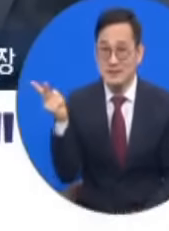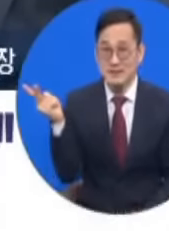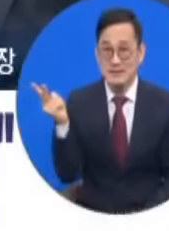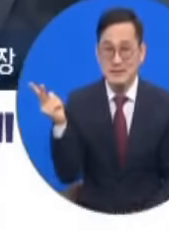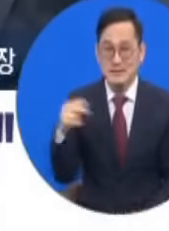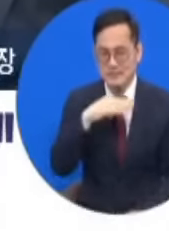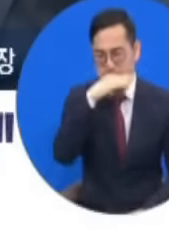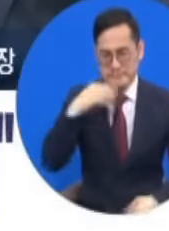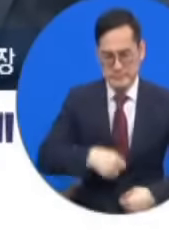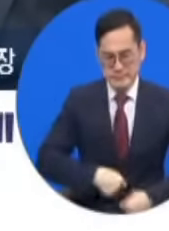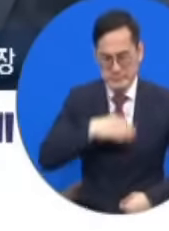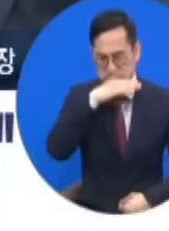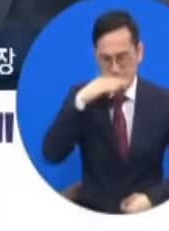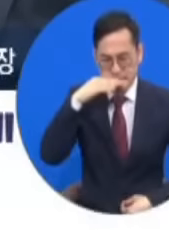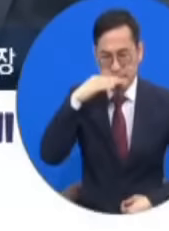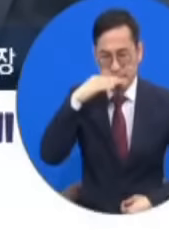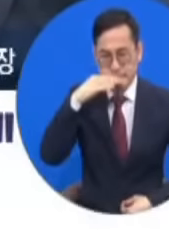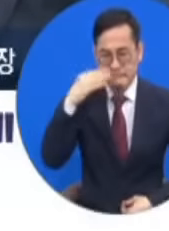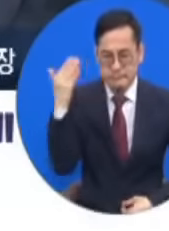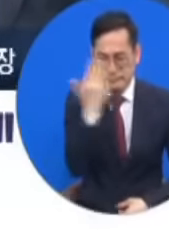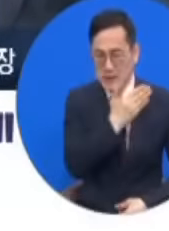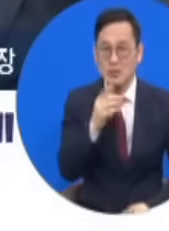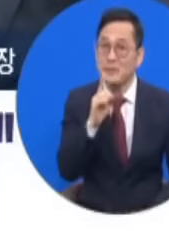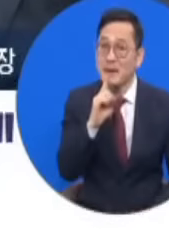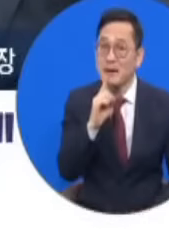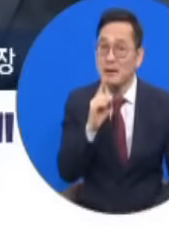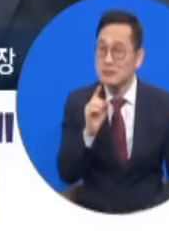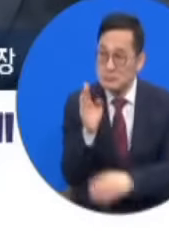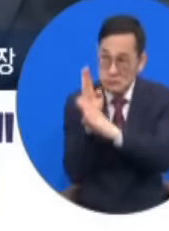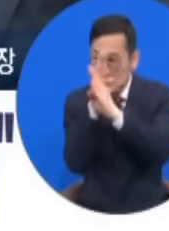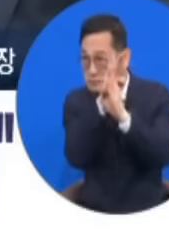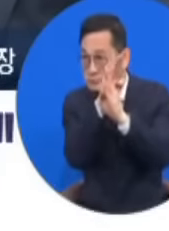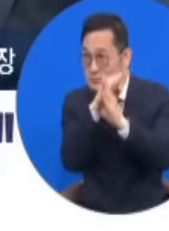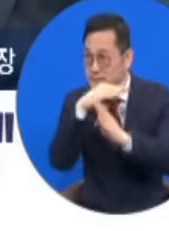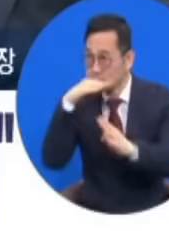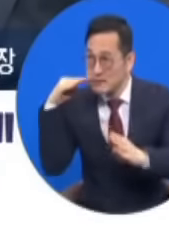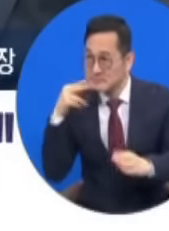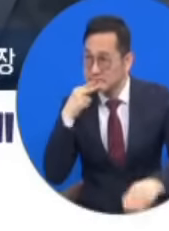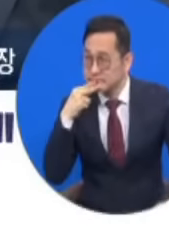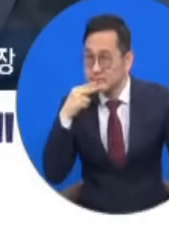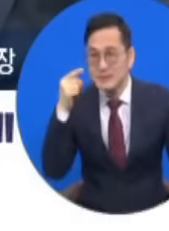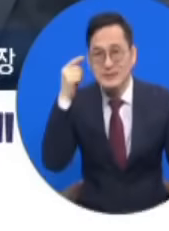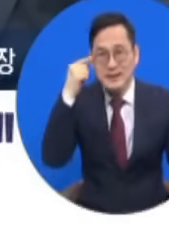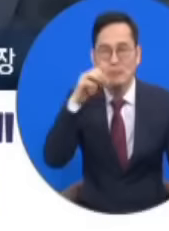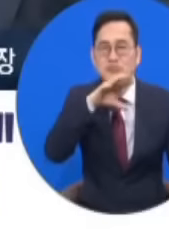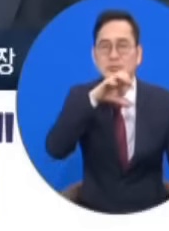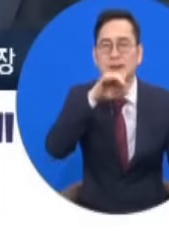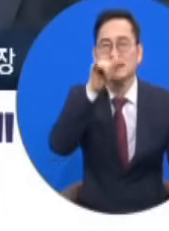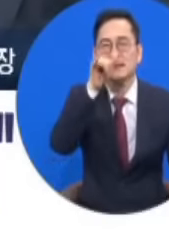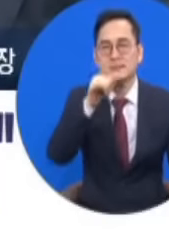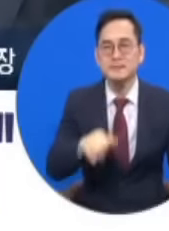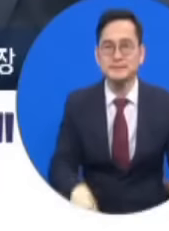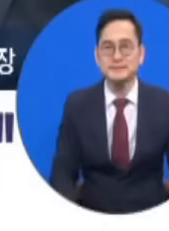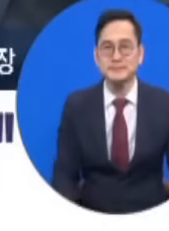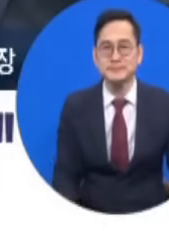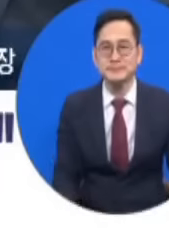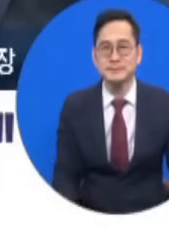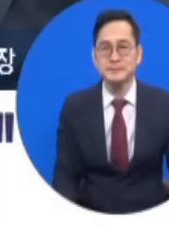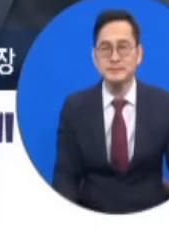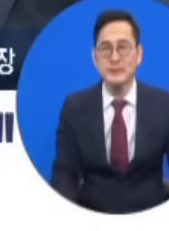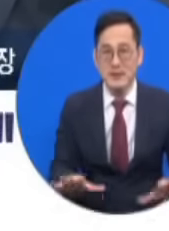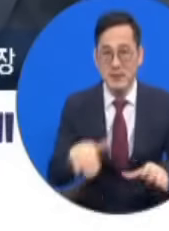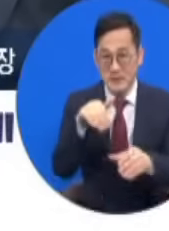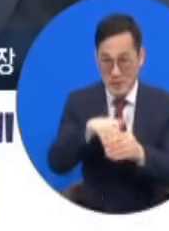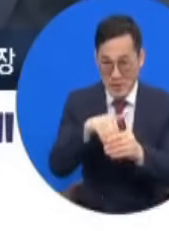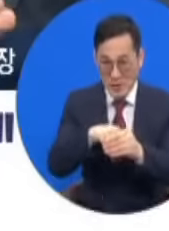공정과 상식 법치를 얘기해왔지만 그게 공정하게 적용되고 있느냐에 대한 국민적 문제의식은 분명히 있습니다. 이번